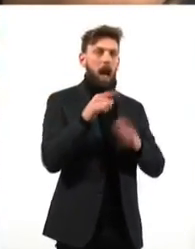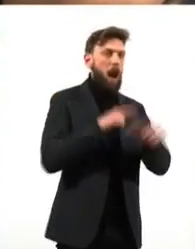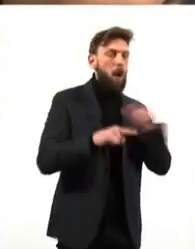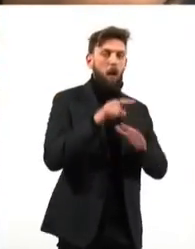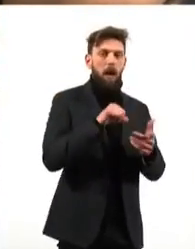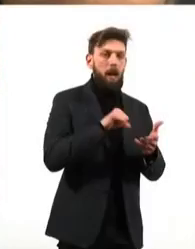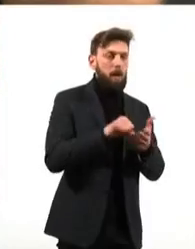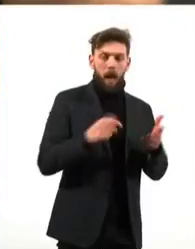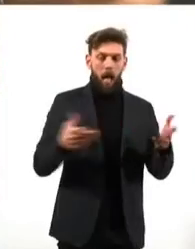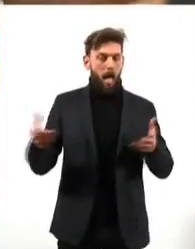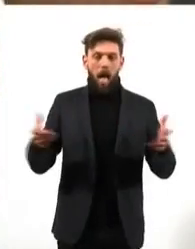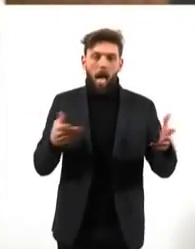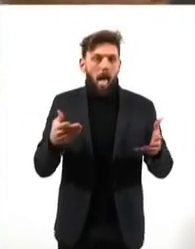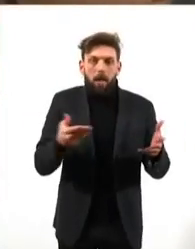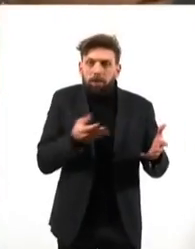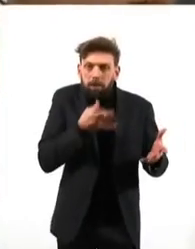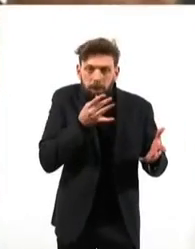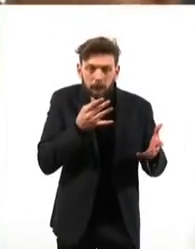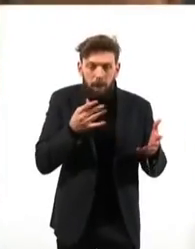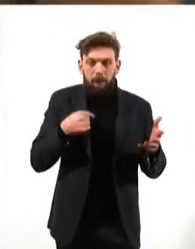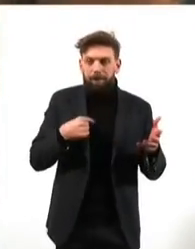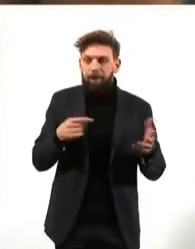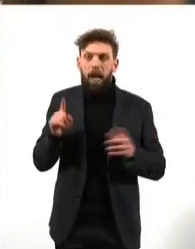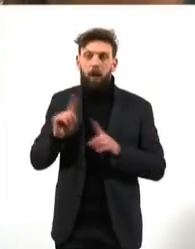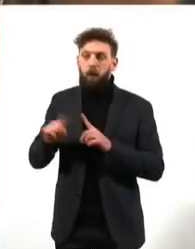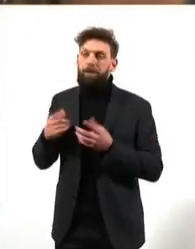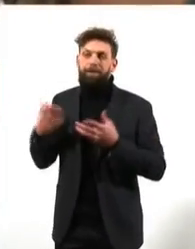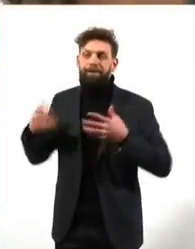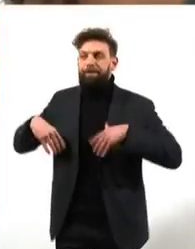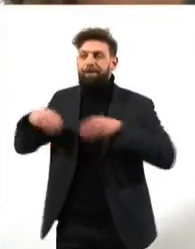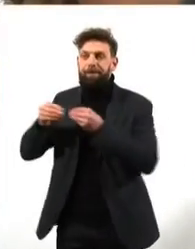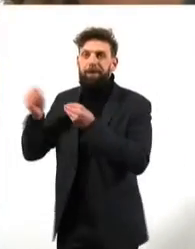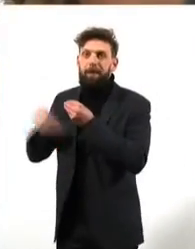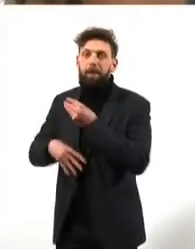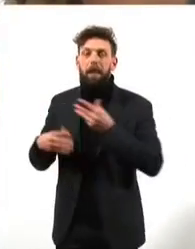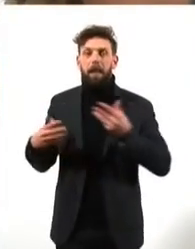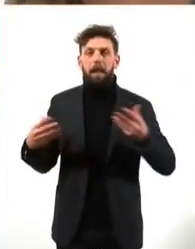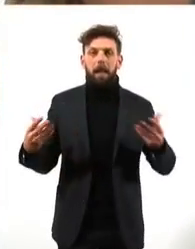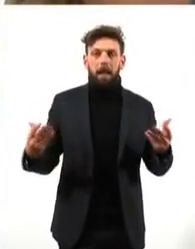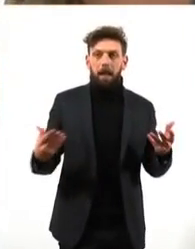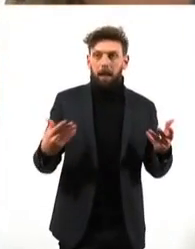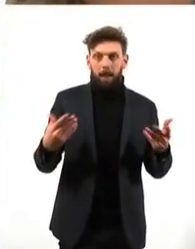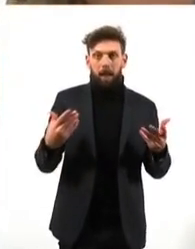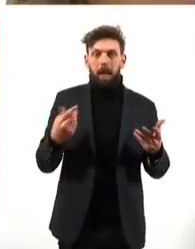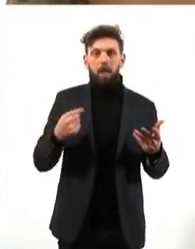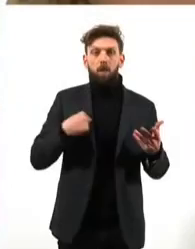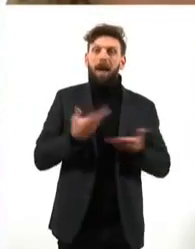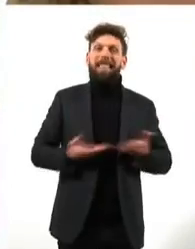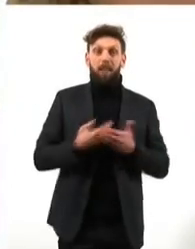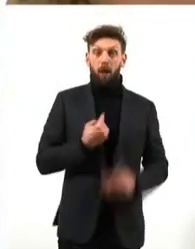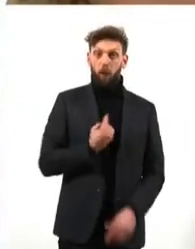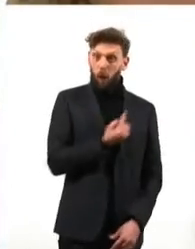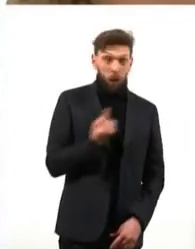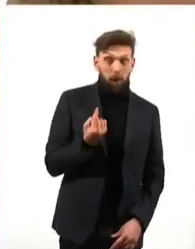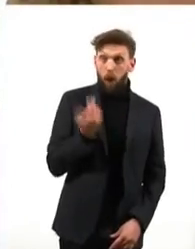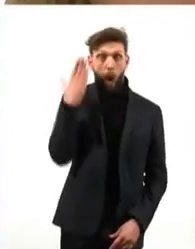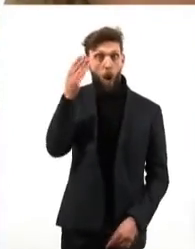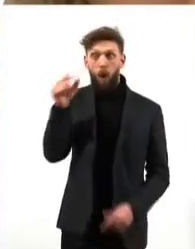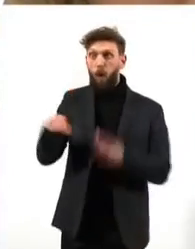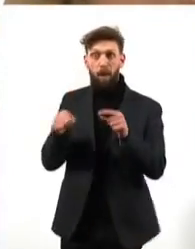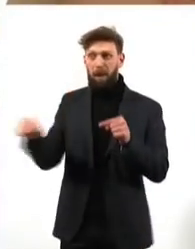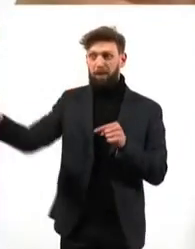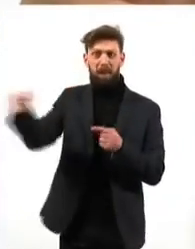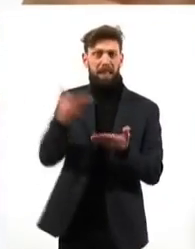des concessions. Et je pense que c'est pas normal parce qu'on le voyait bien, on était beaucoup dans cette situation. Donc comme l'a dit